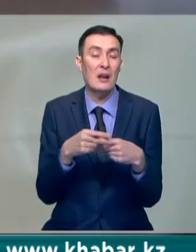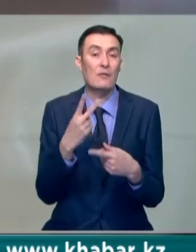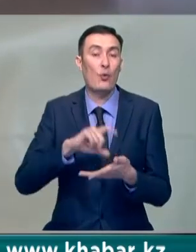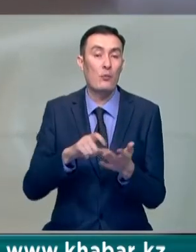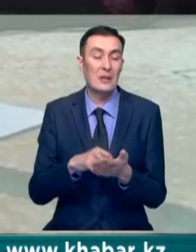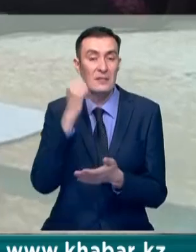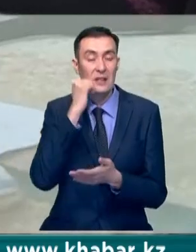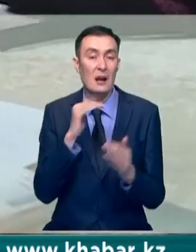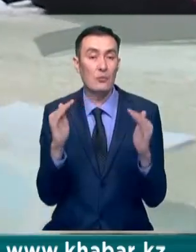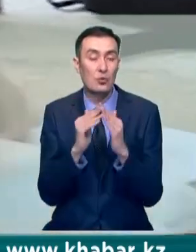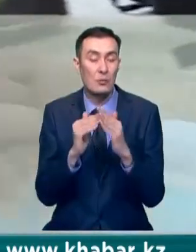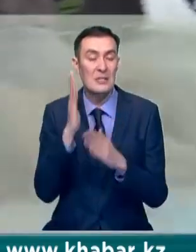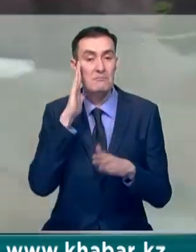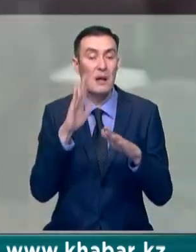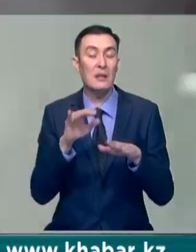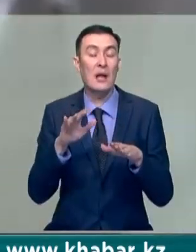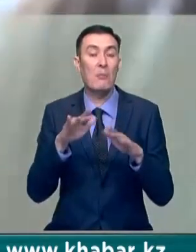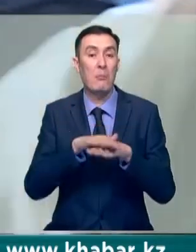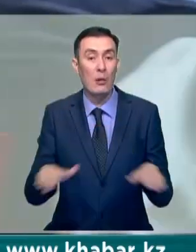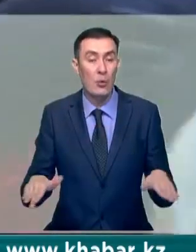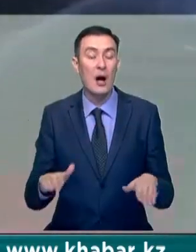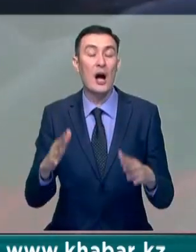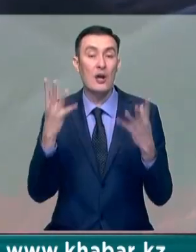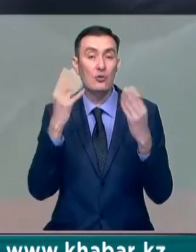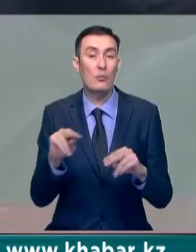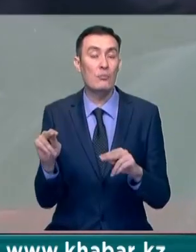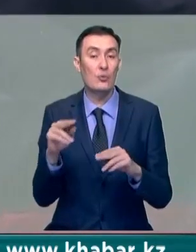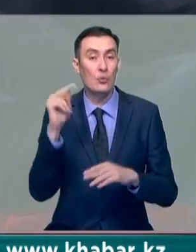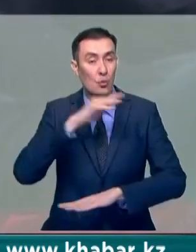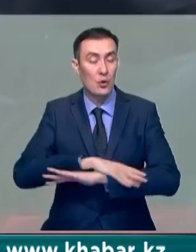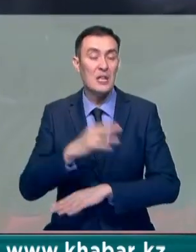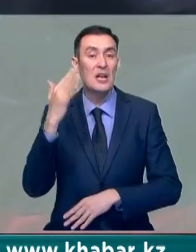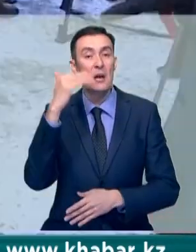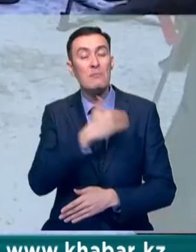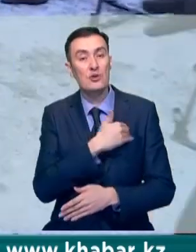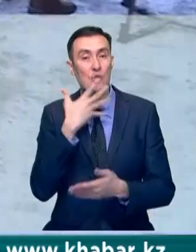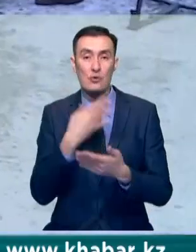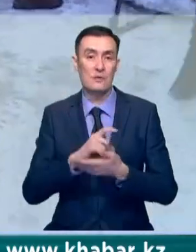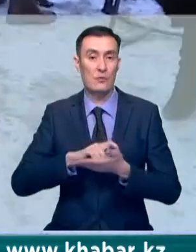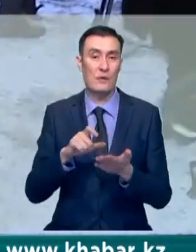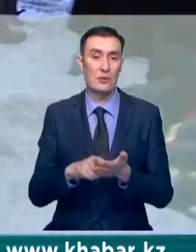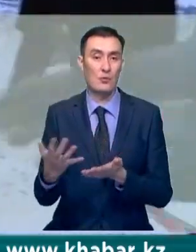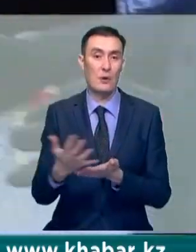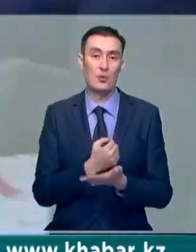доме. Спят девчонки и мальчишки на полу, а днем здесь они уроки делают и мечтают о собственной квартире.